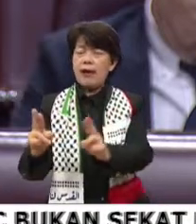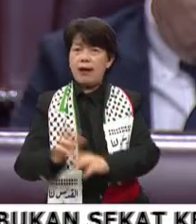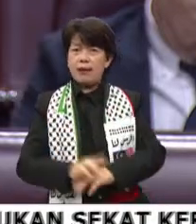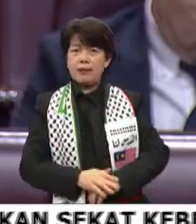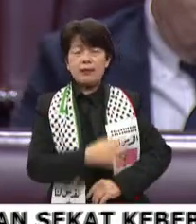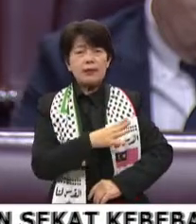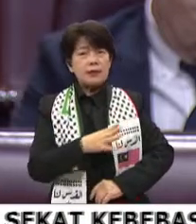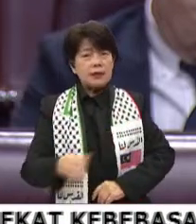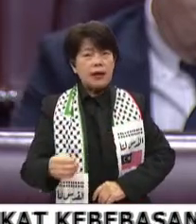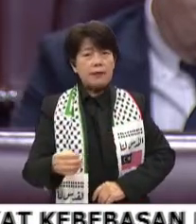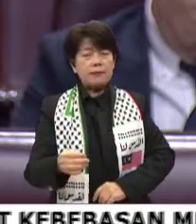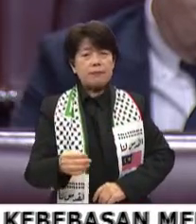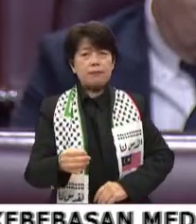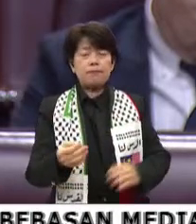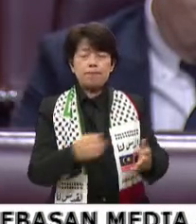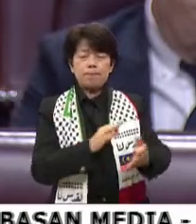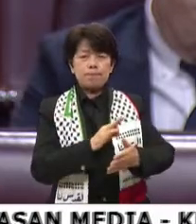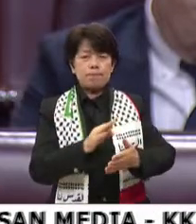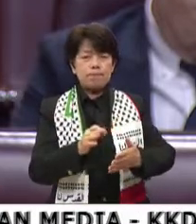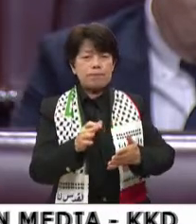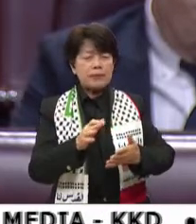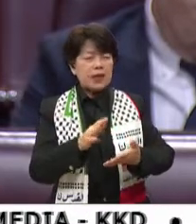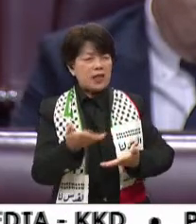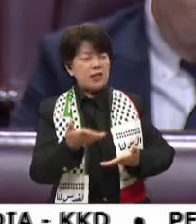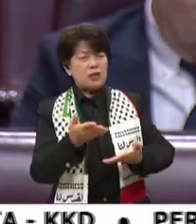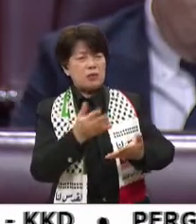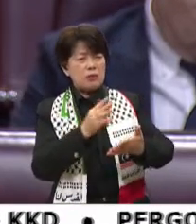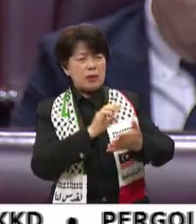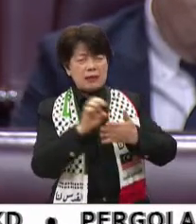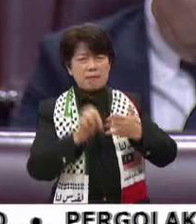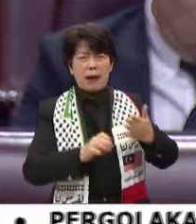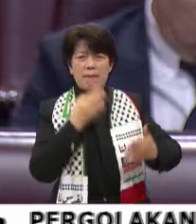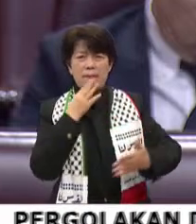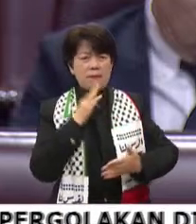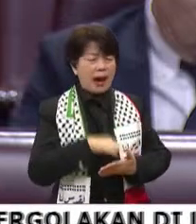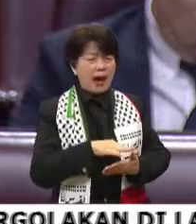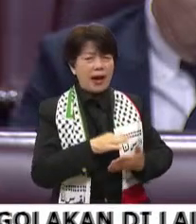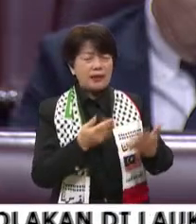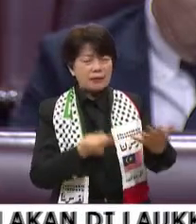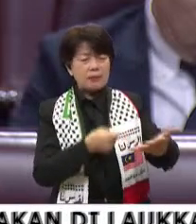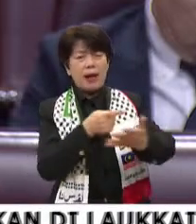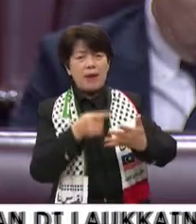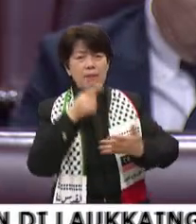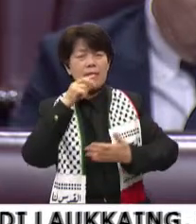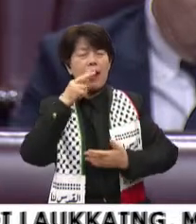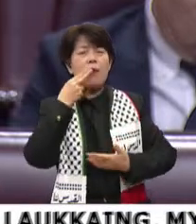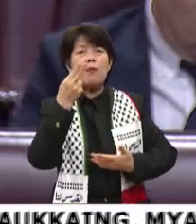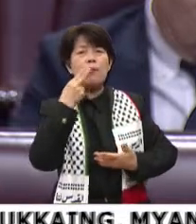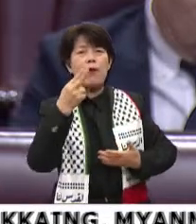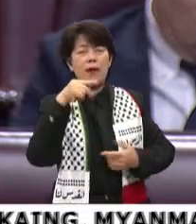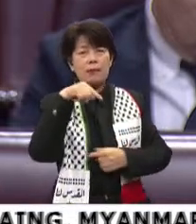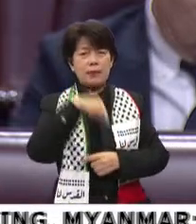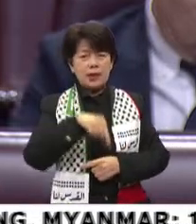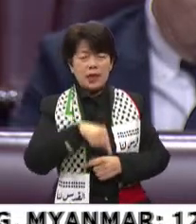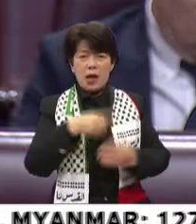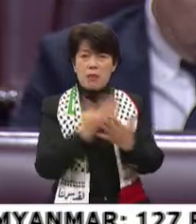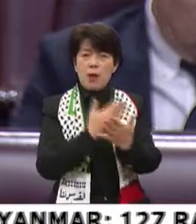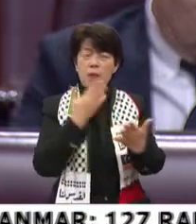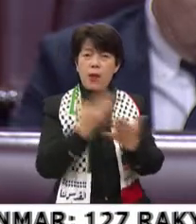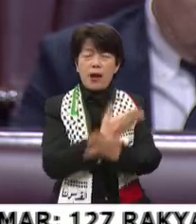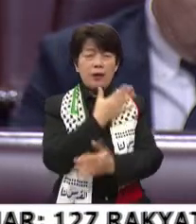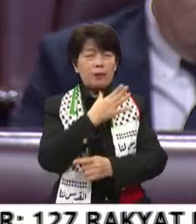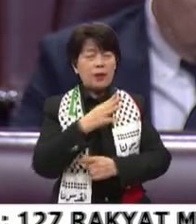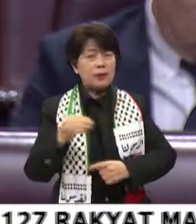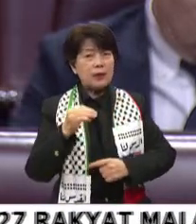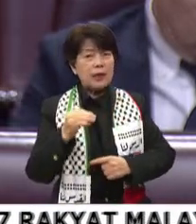akibat daripada penggunaan vap yang berbeluas ini terdapat penyakit seperti evali yang berkaitan dengan paru-paru dan juga